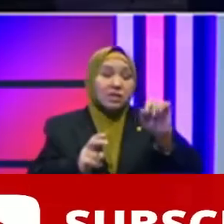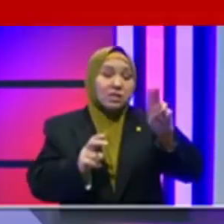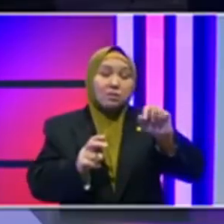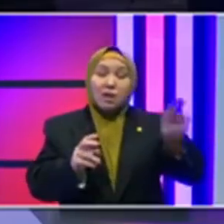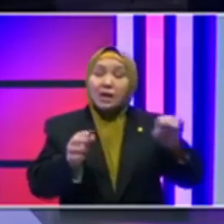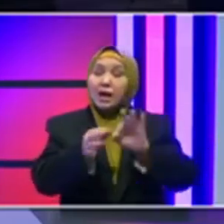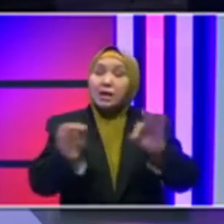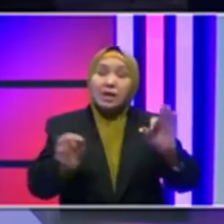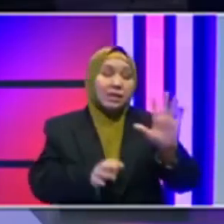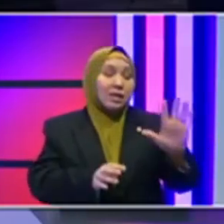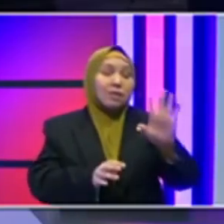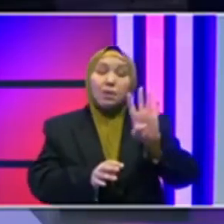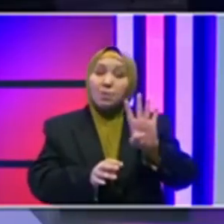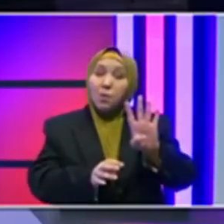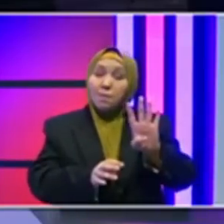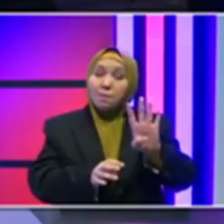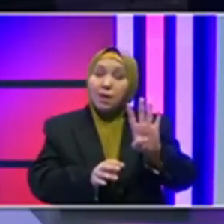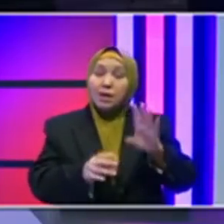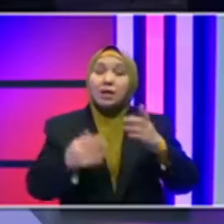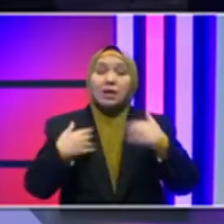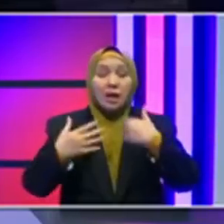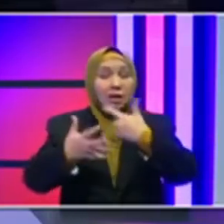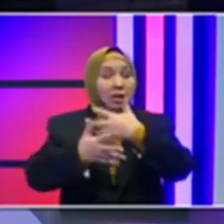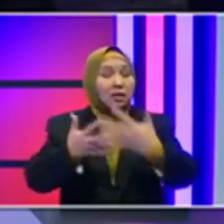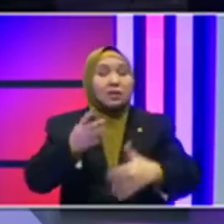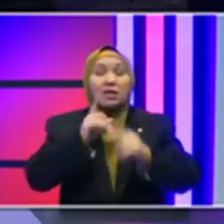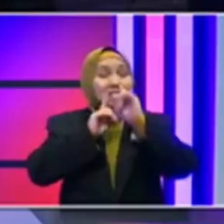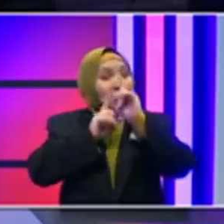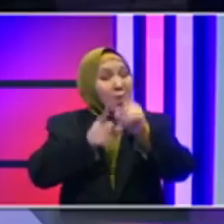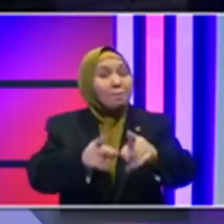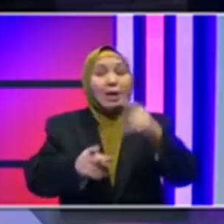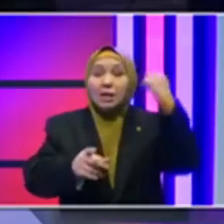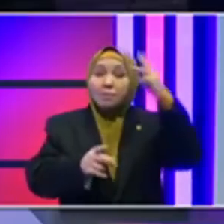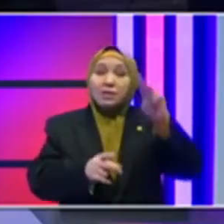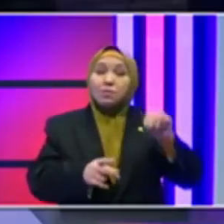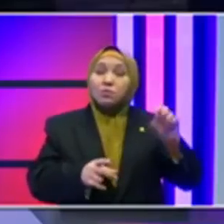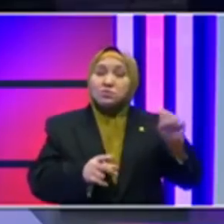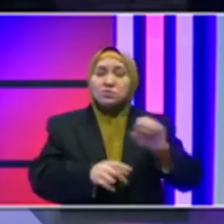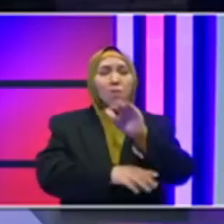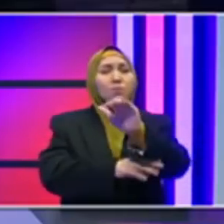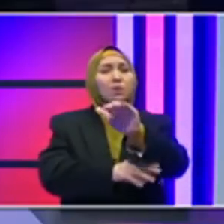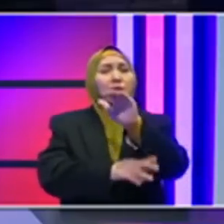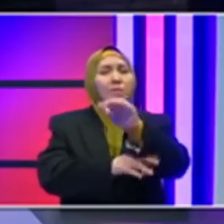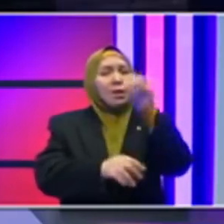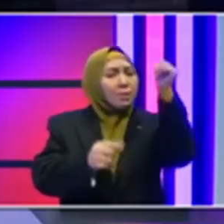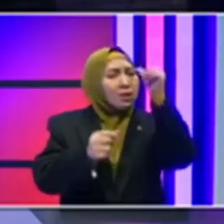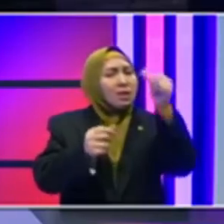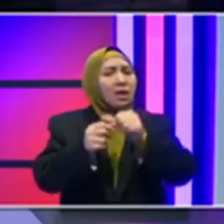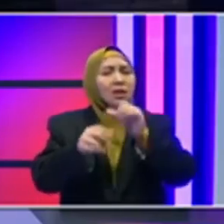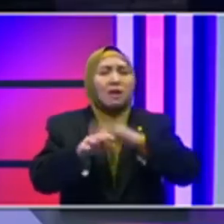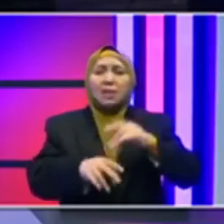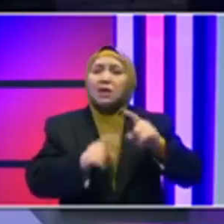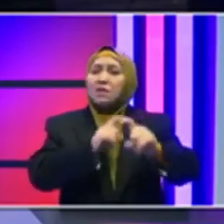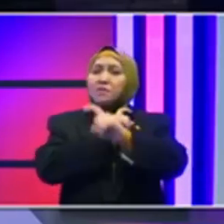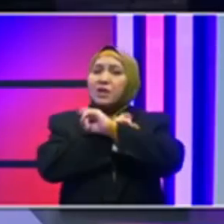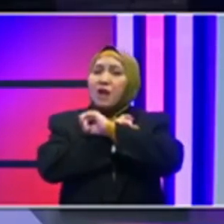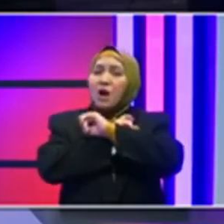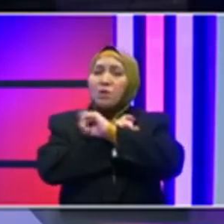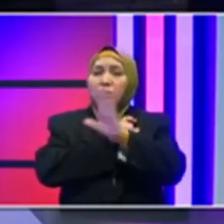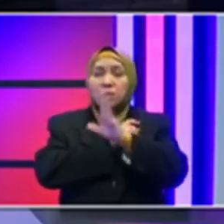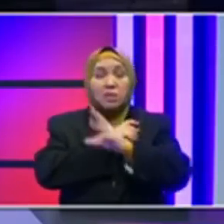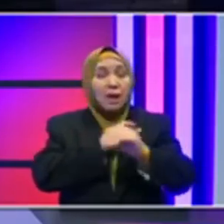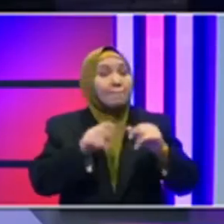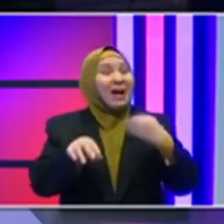yang ke-54 adalah antara jawaban Nabi Musa dalam berdakwah dalam mengingatkan kepada Firaun yang maksudnya